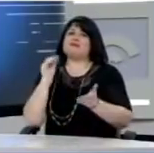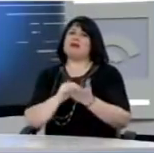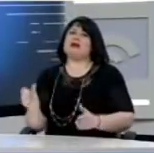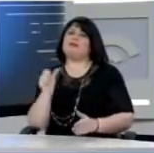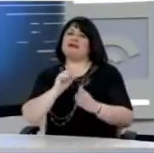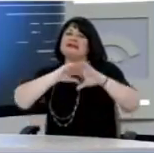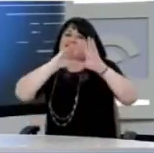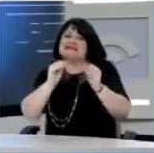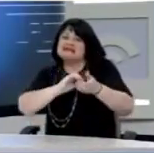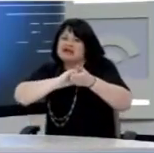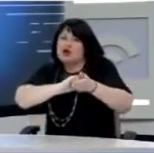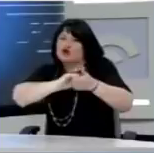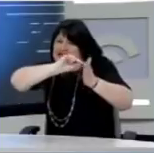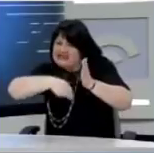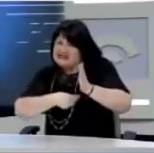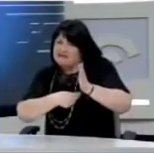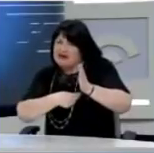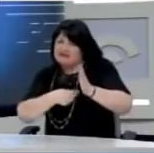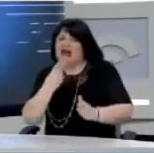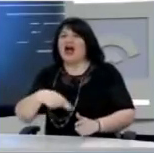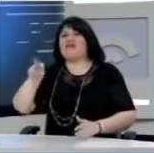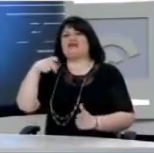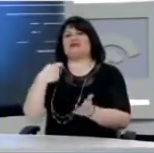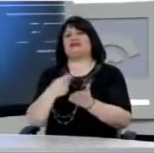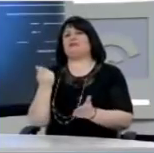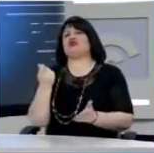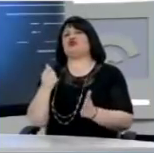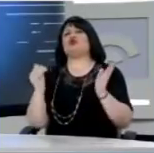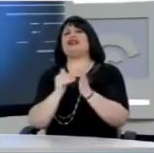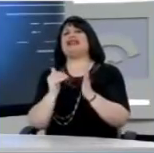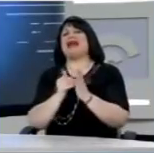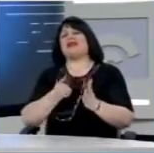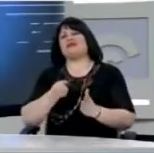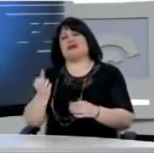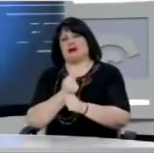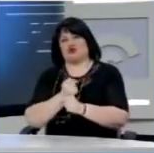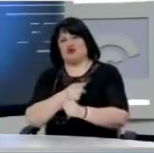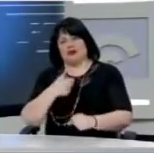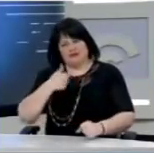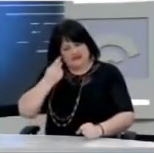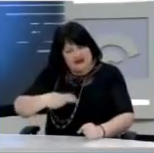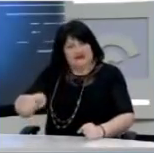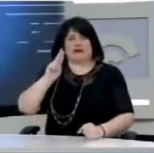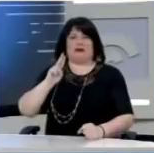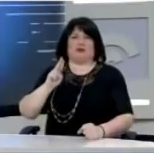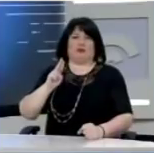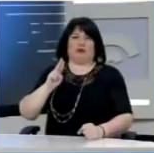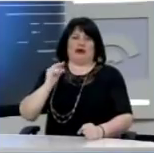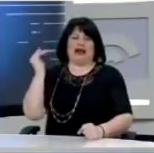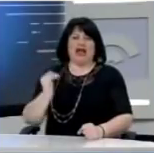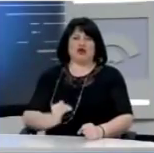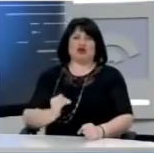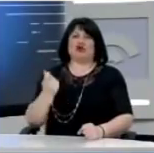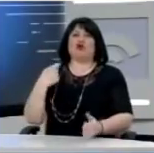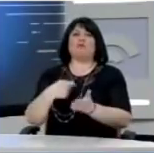συλλογικές συμβάσεις που συνεπάγονται αύξηση μισθών για εκατοντάδες χιλιάδες εργαζόμενους και όταν εμείς αυξάνουμε και τον κατώτατο και